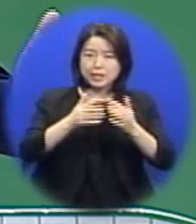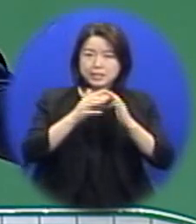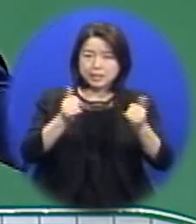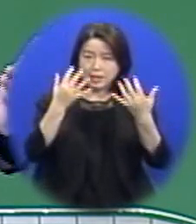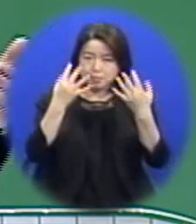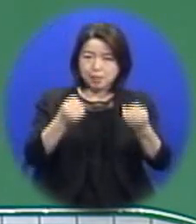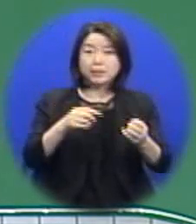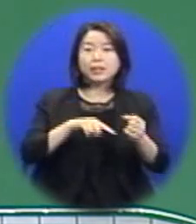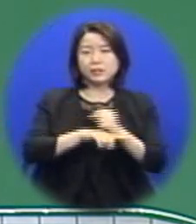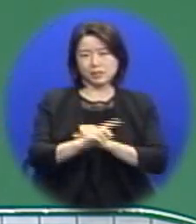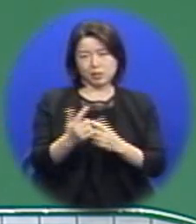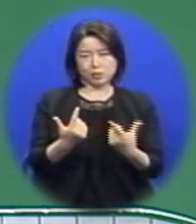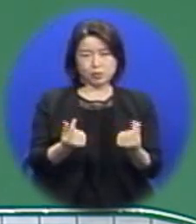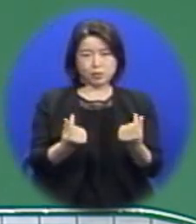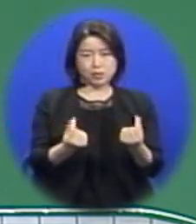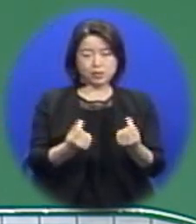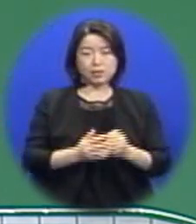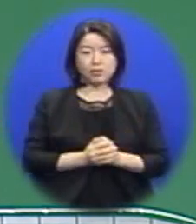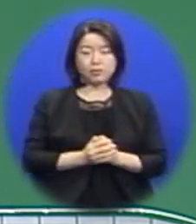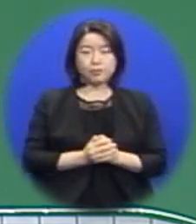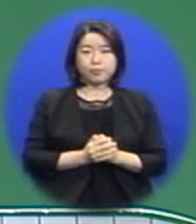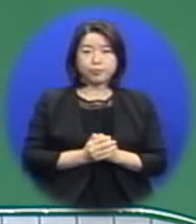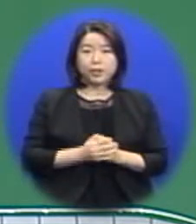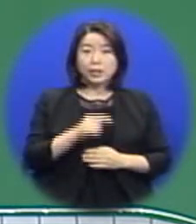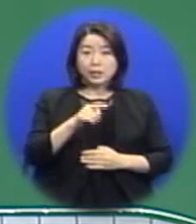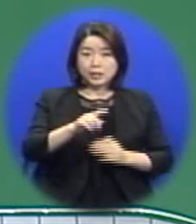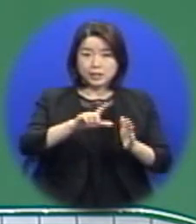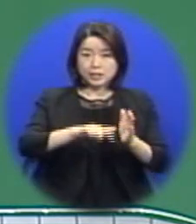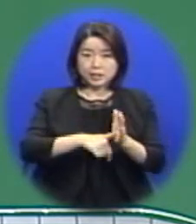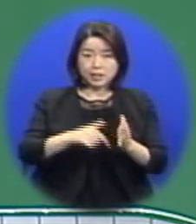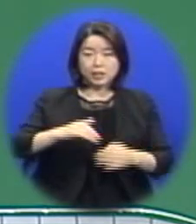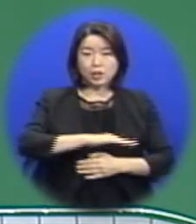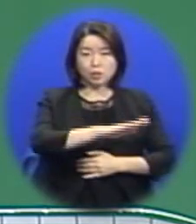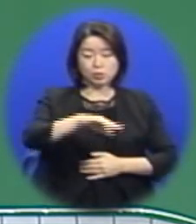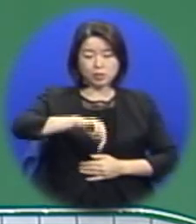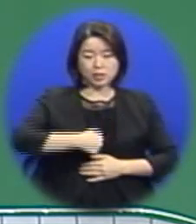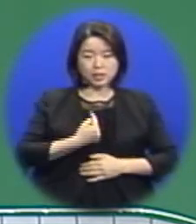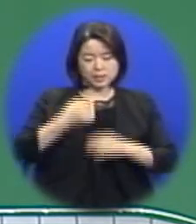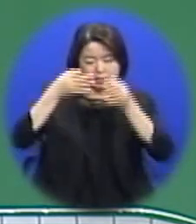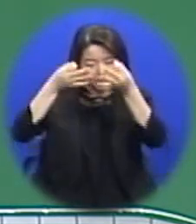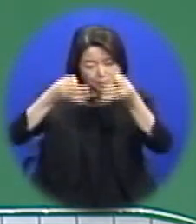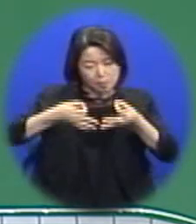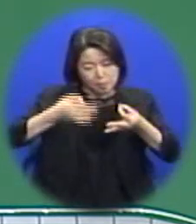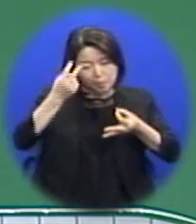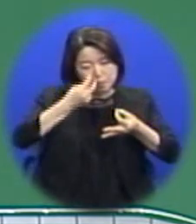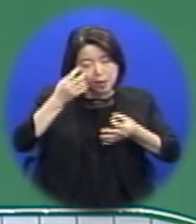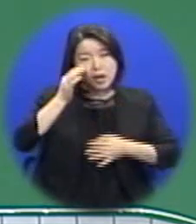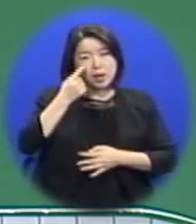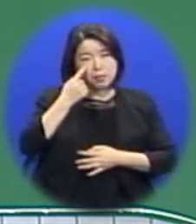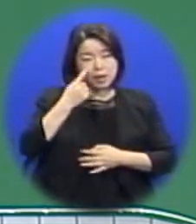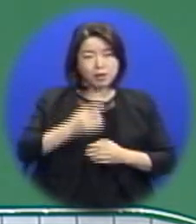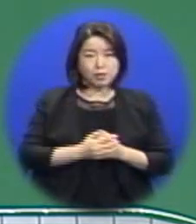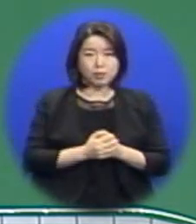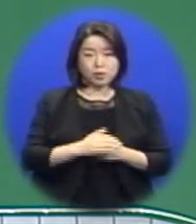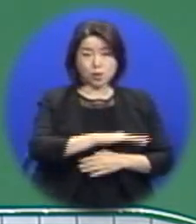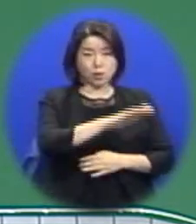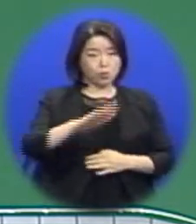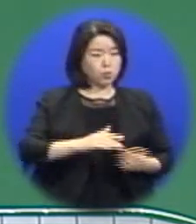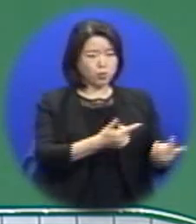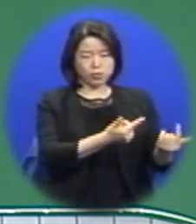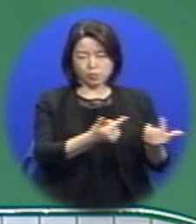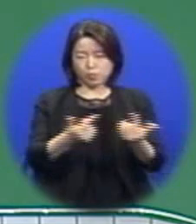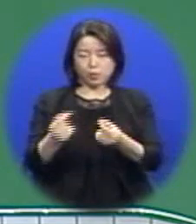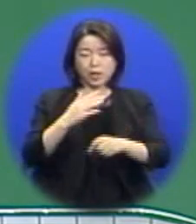시간에 우리는 아주 심각하게 우리 자신을 돌아봐야 됩니다. 우린 다 하나님을 믿는 사람입니다.